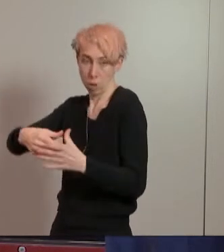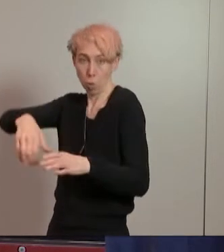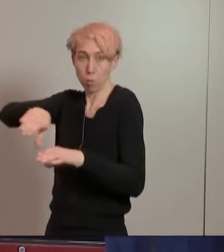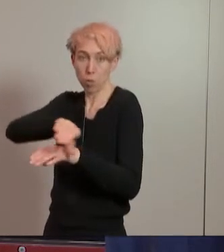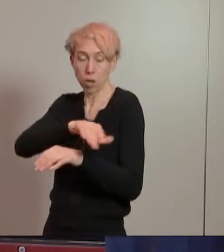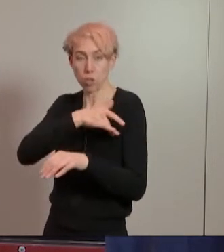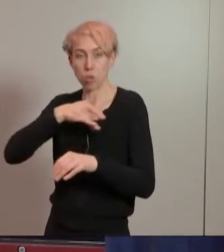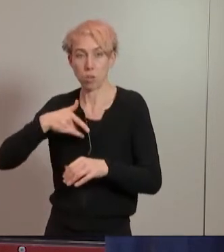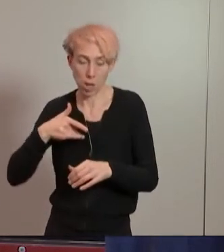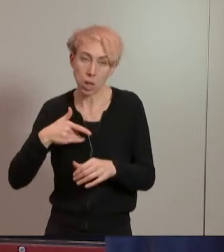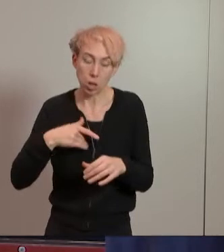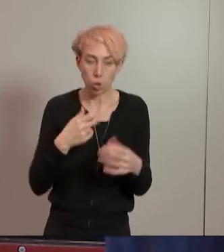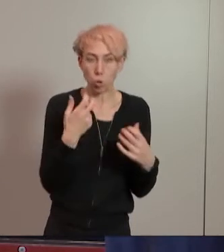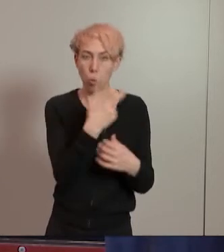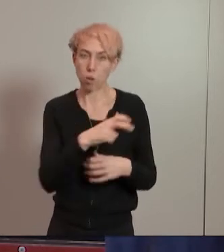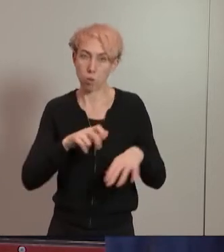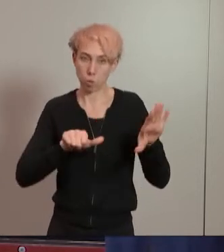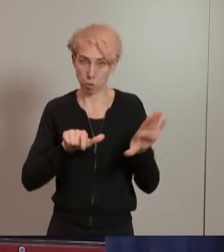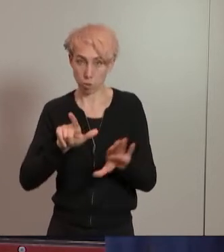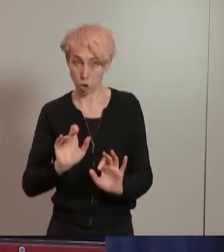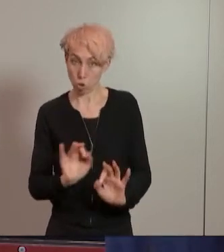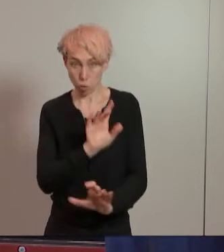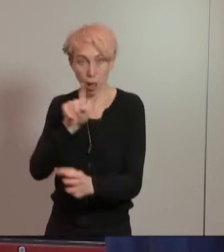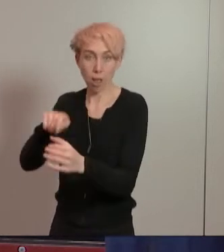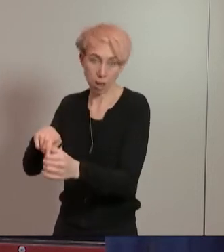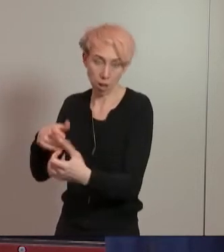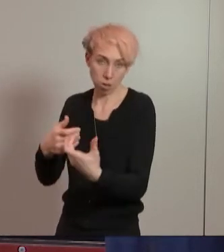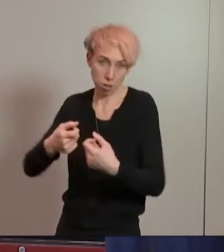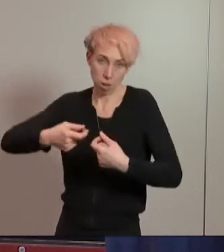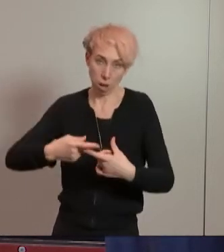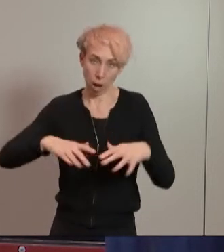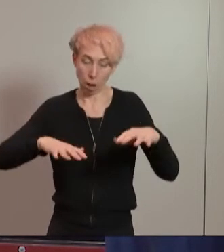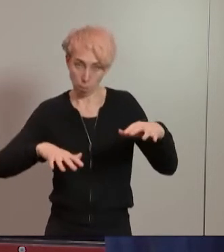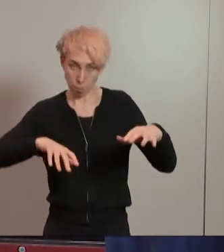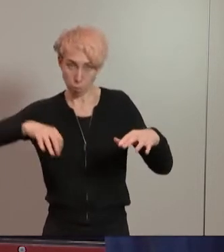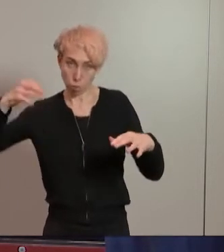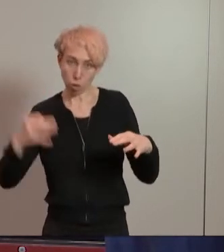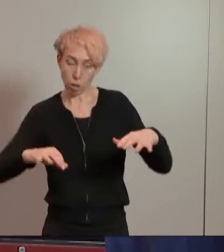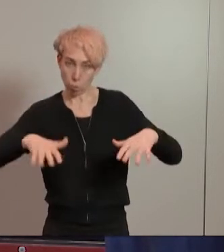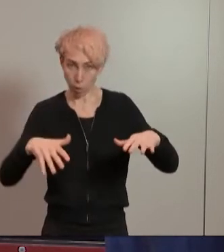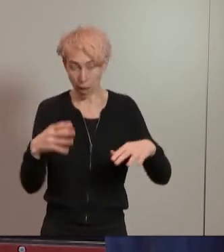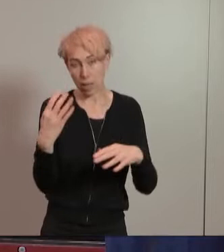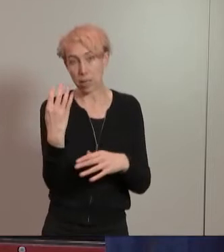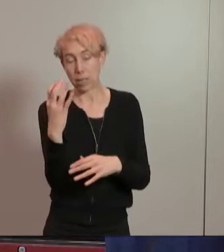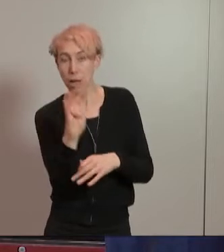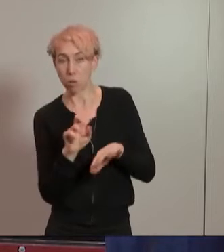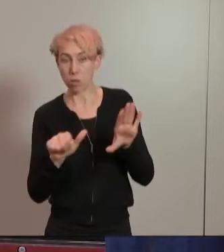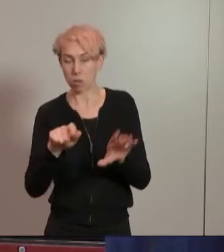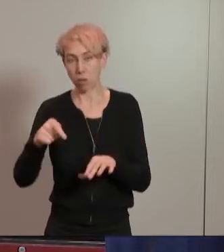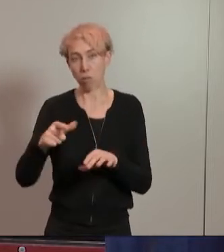complémentaire santé, 362 sont effectivement adhérents. Cela représente un pourcentage d'environ